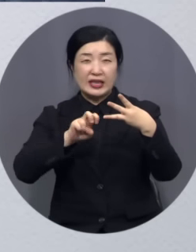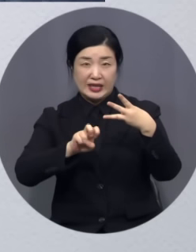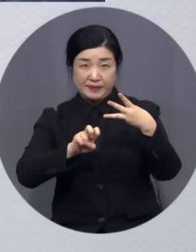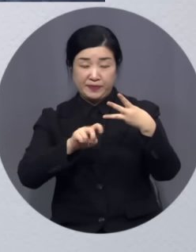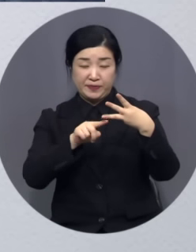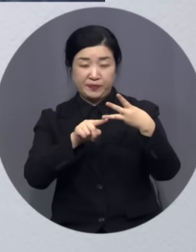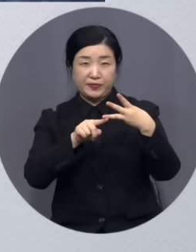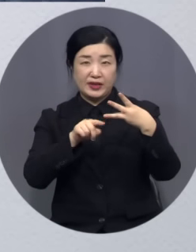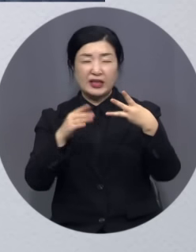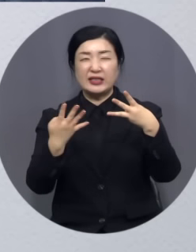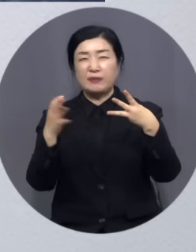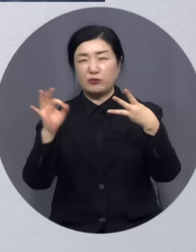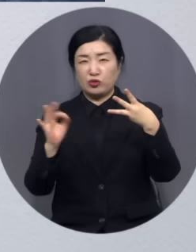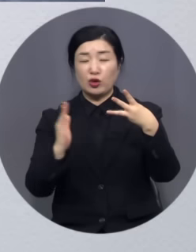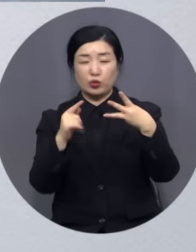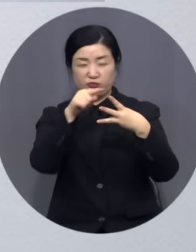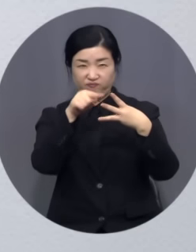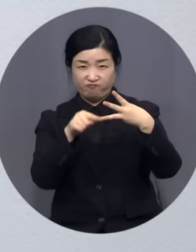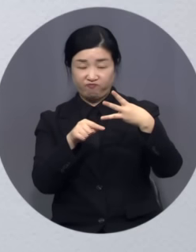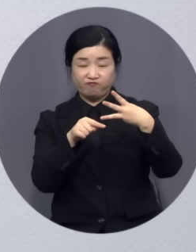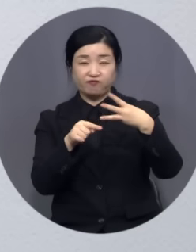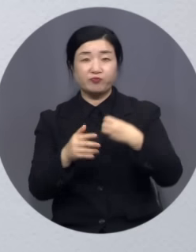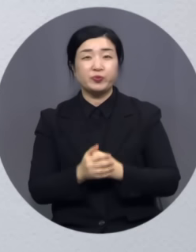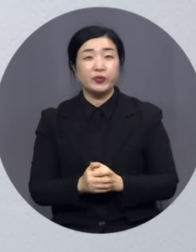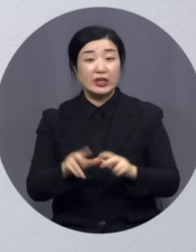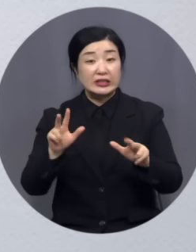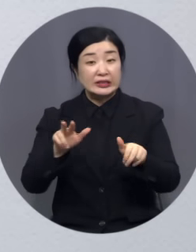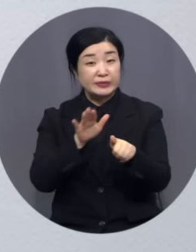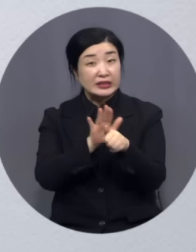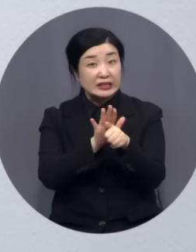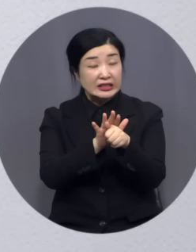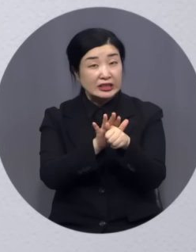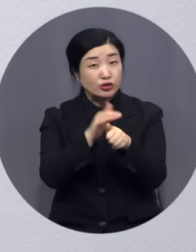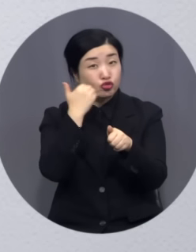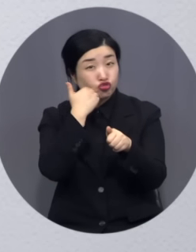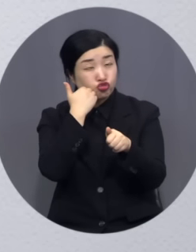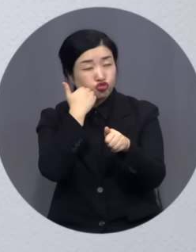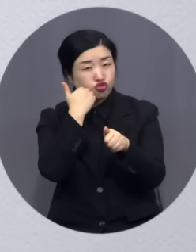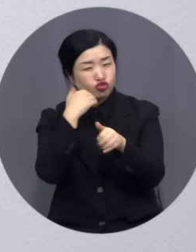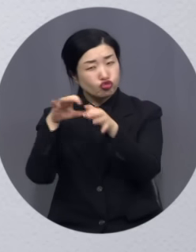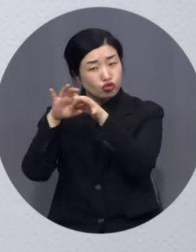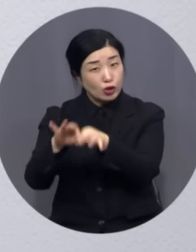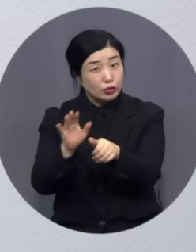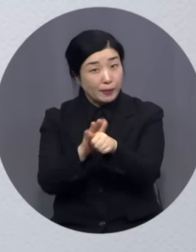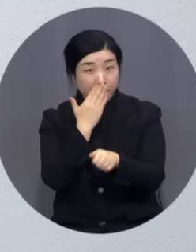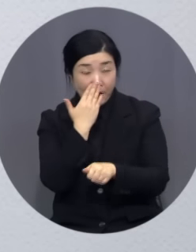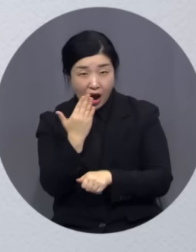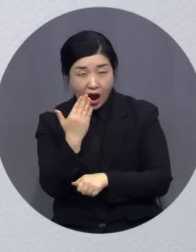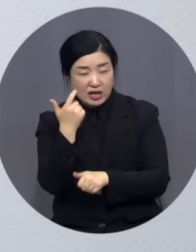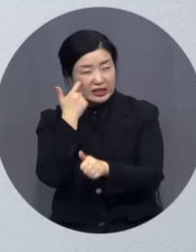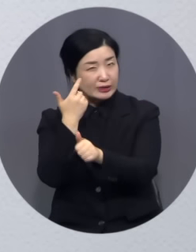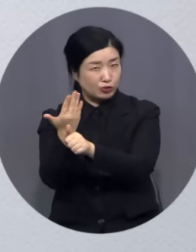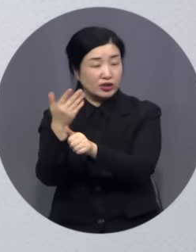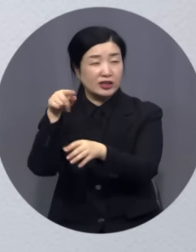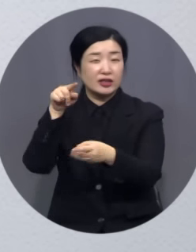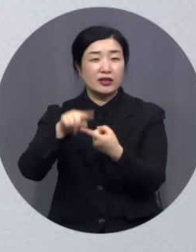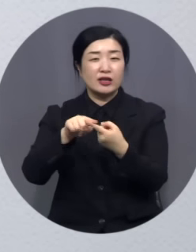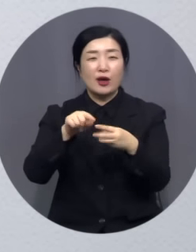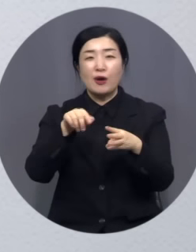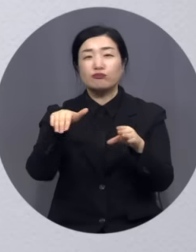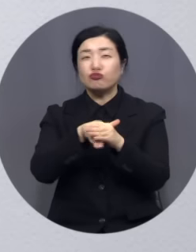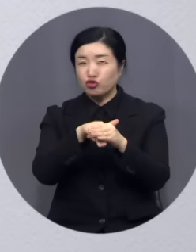후보 4% 지금 지지하는 후보를 계속 지지하는 질문에 대해서는 문대림